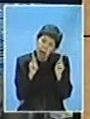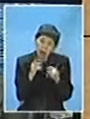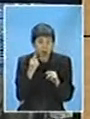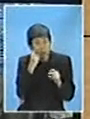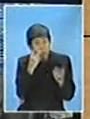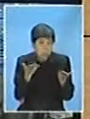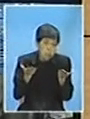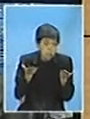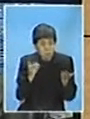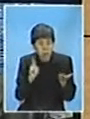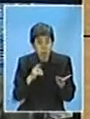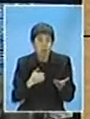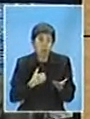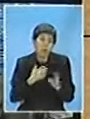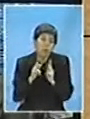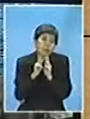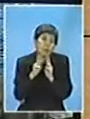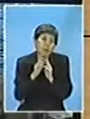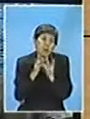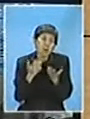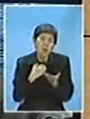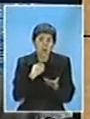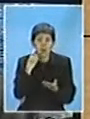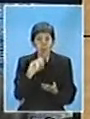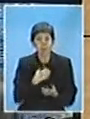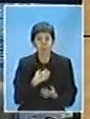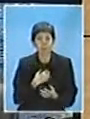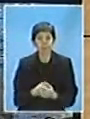นั้นหรือไม่อันนี้ก็ขออนุญาตฟังความเห็นก่อนตัดสินใจครับท่านประธานครับ